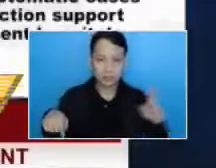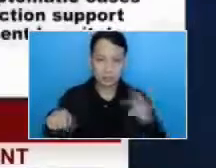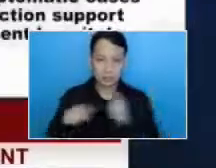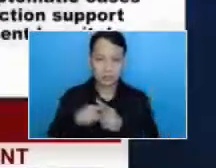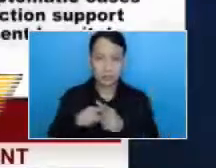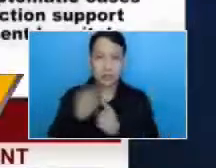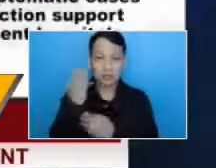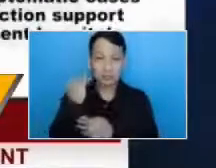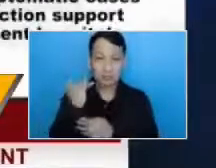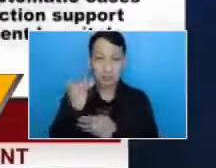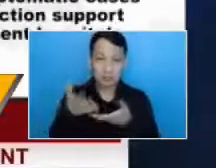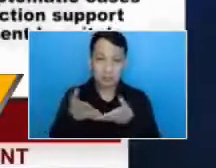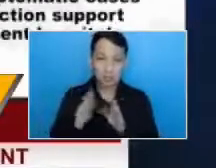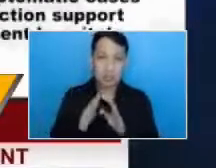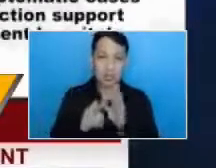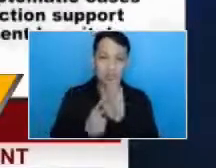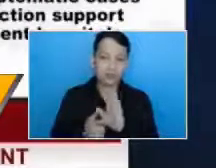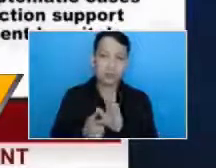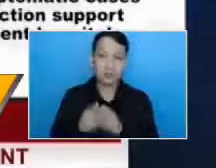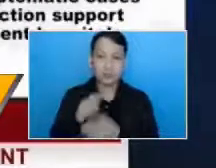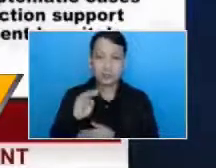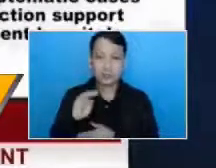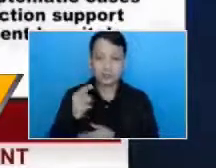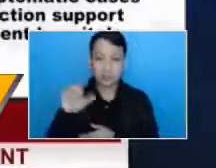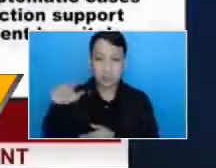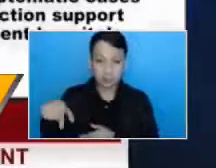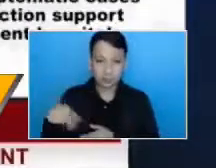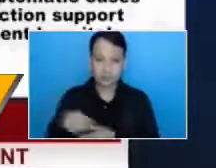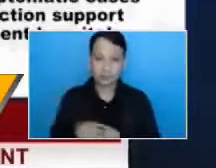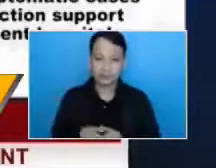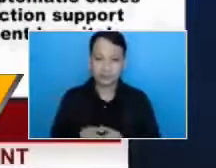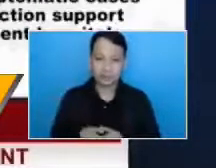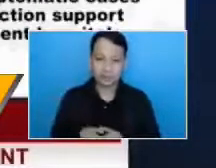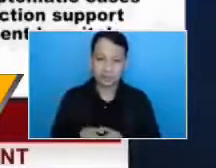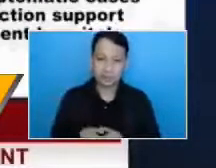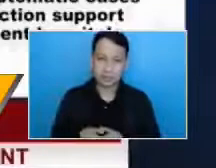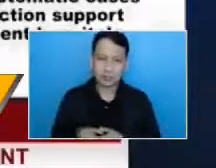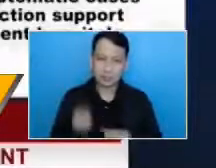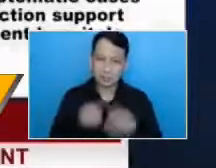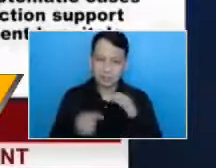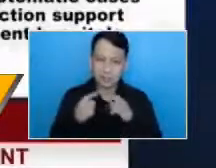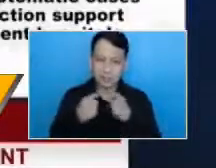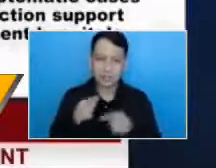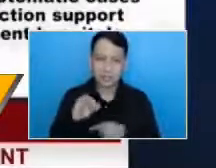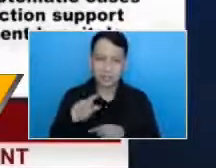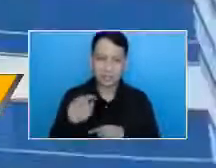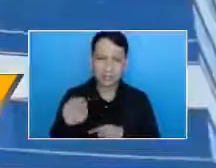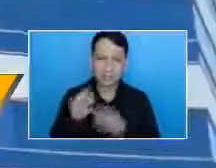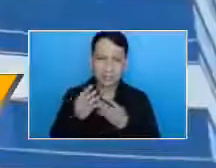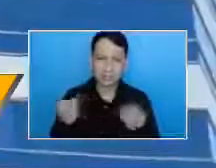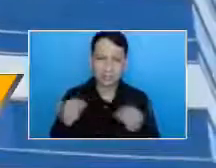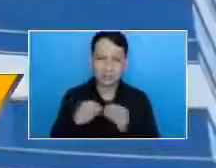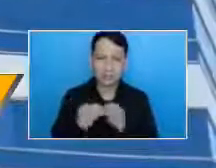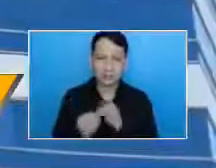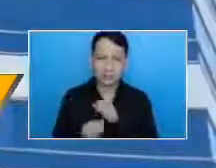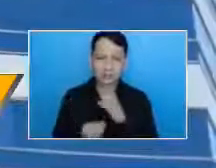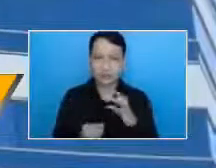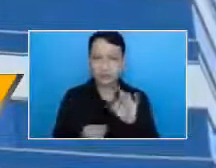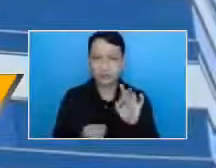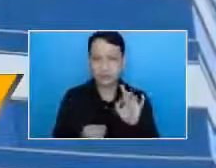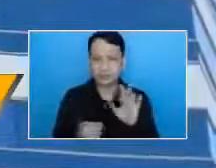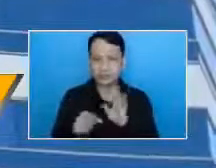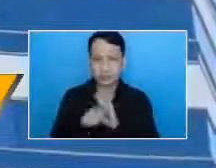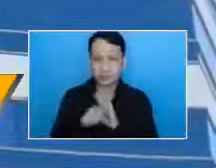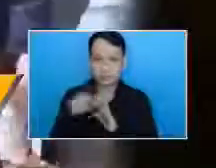alamin ng ating mga kababayan ay kung ano yung pamantayan ng LGU na inyong pupuntahan. Nagpaalala naman